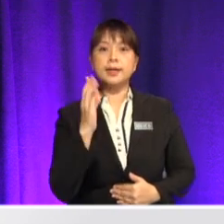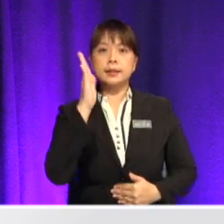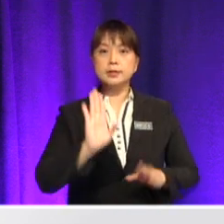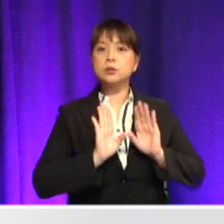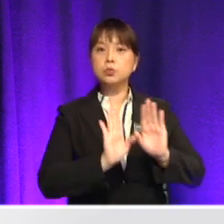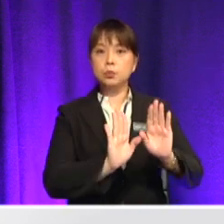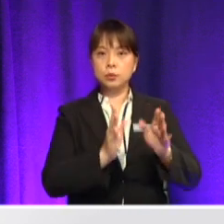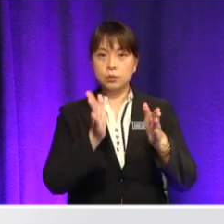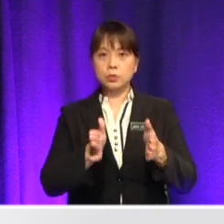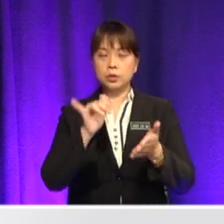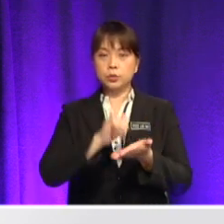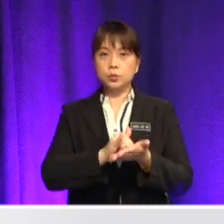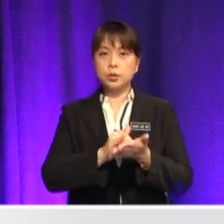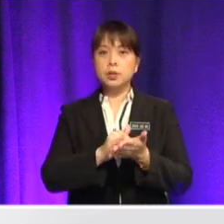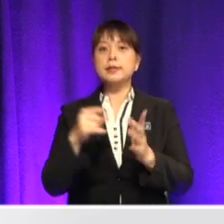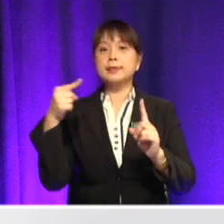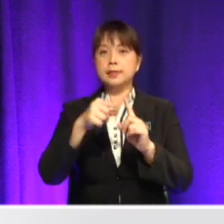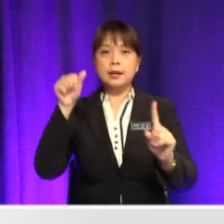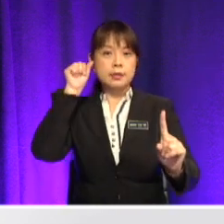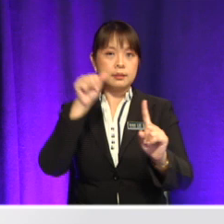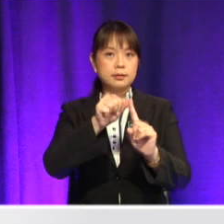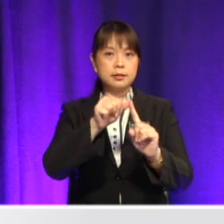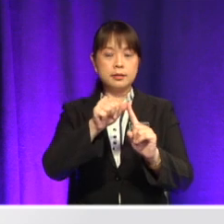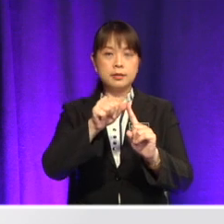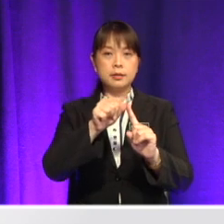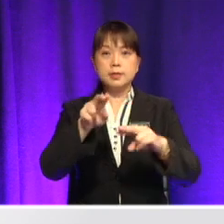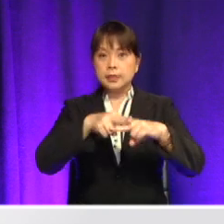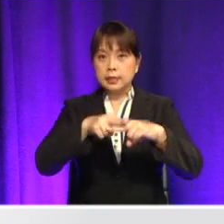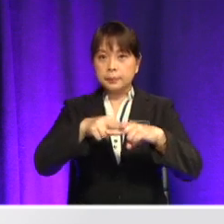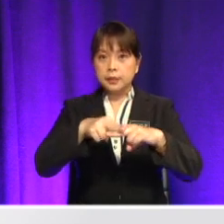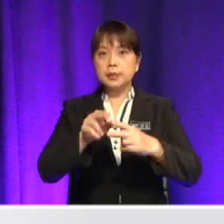kereta api jadi kemenangan boleh berlaku